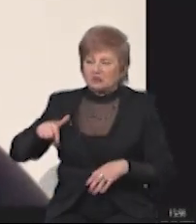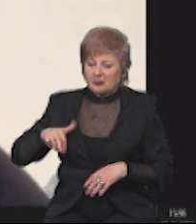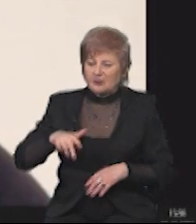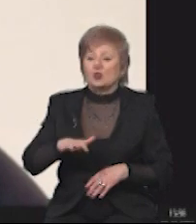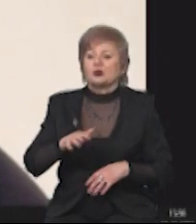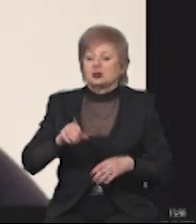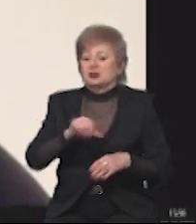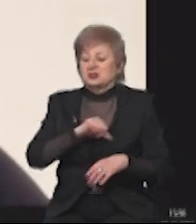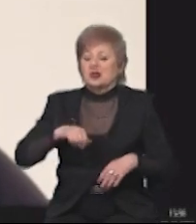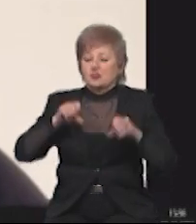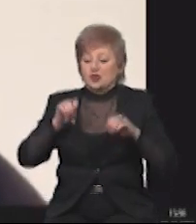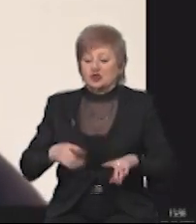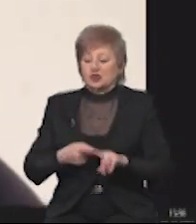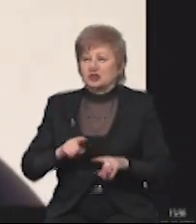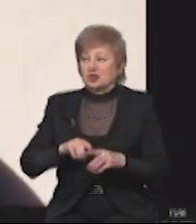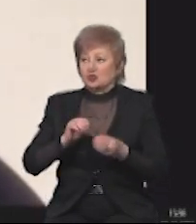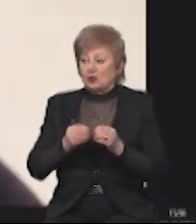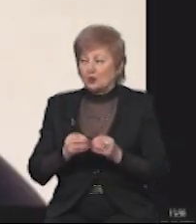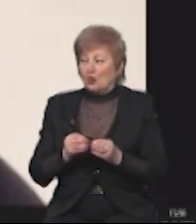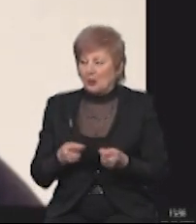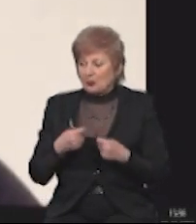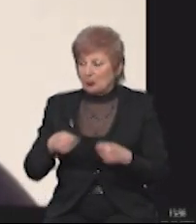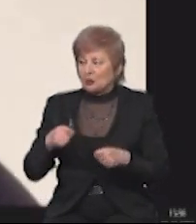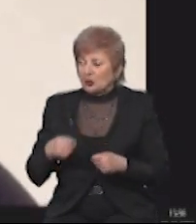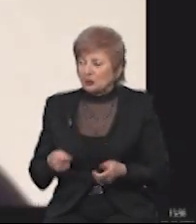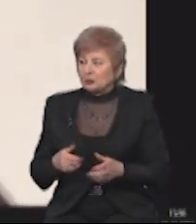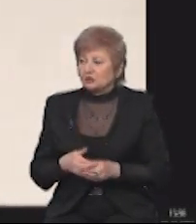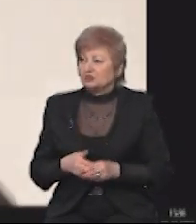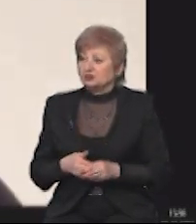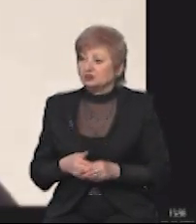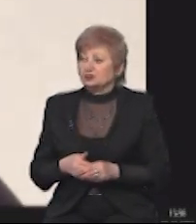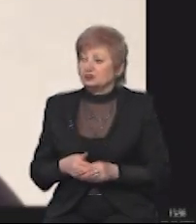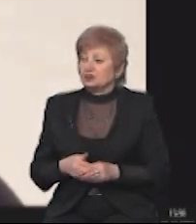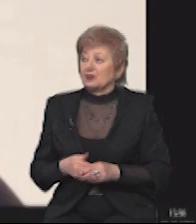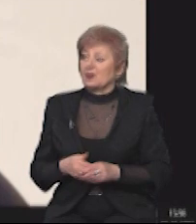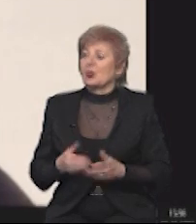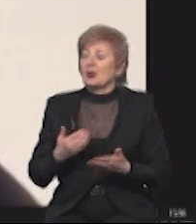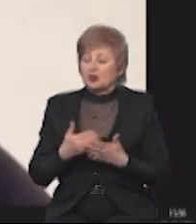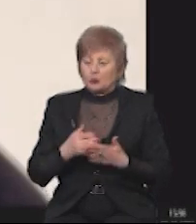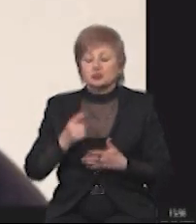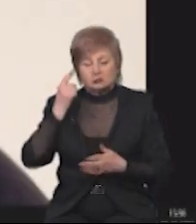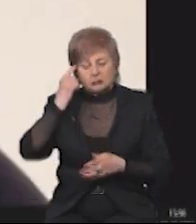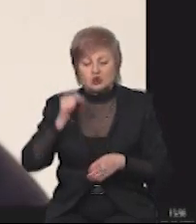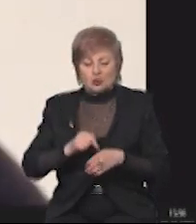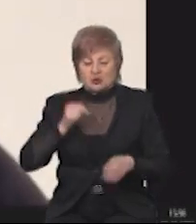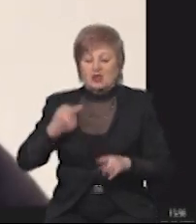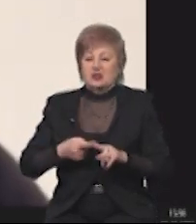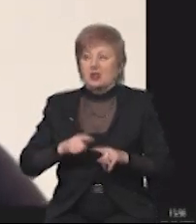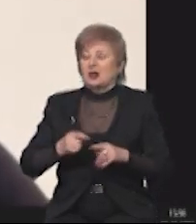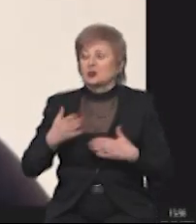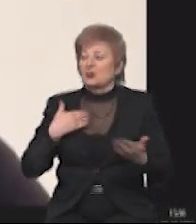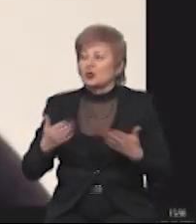проблему с короной, и очень сознательно к этому относятся,